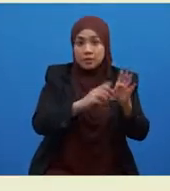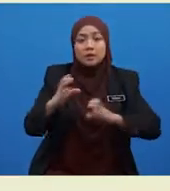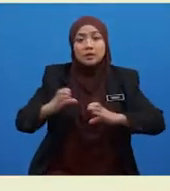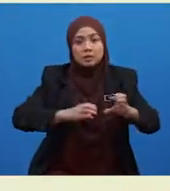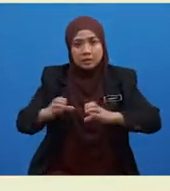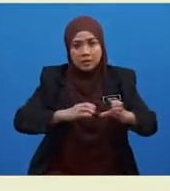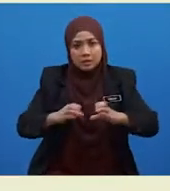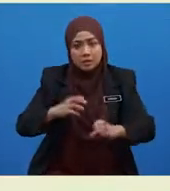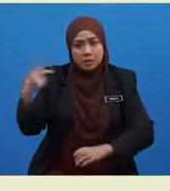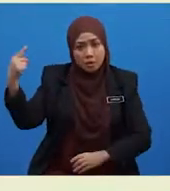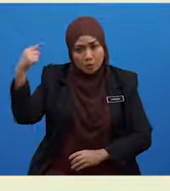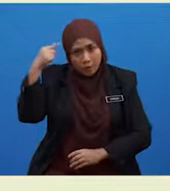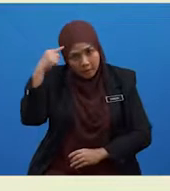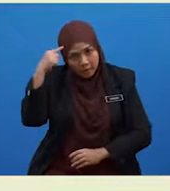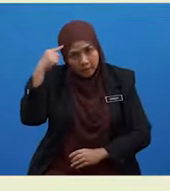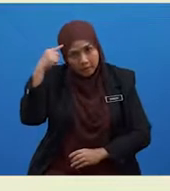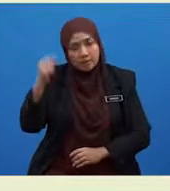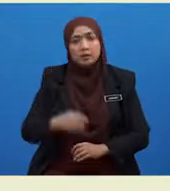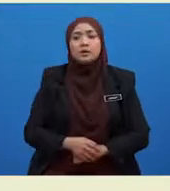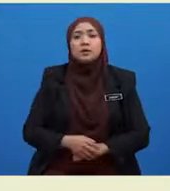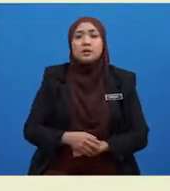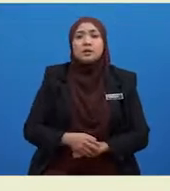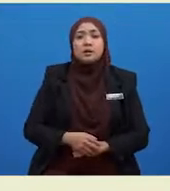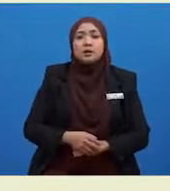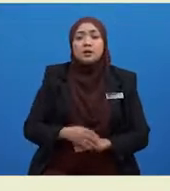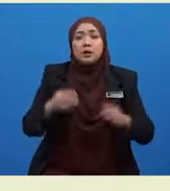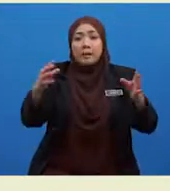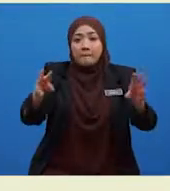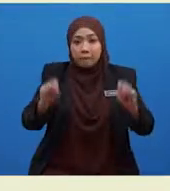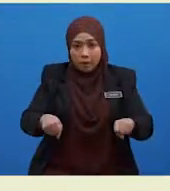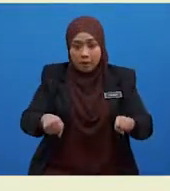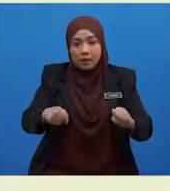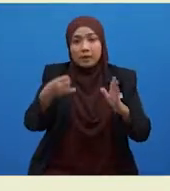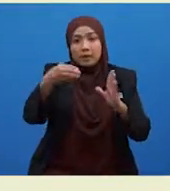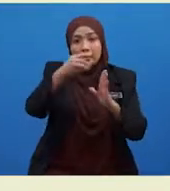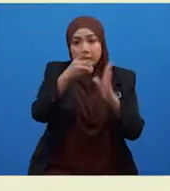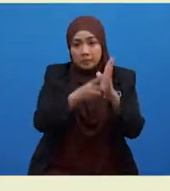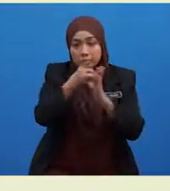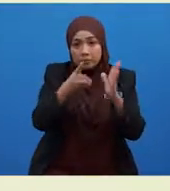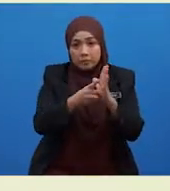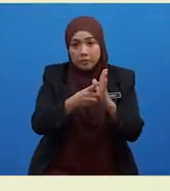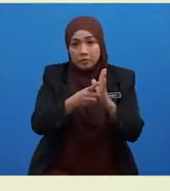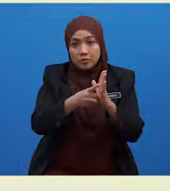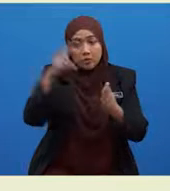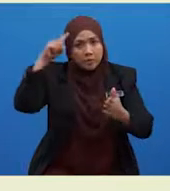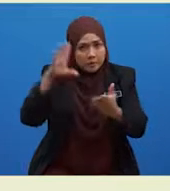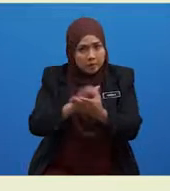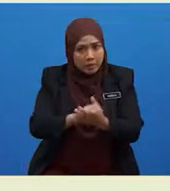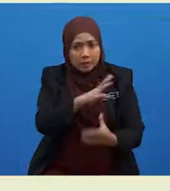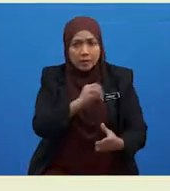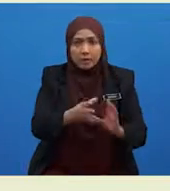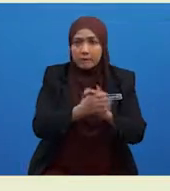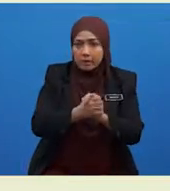keupayaan individu yang mampu mendisiplinkan diri dan bertindak berdasarkan kepercayaan serta